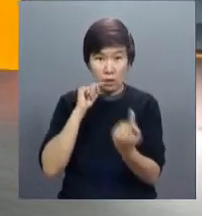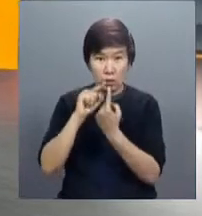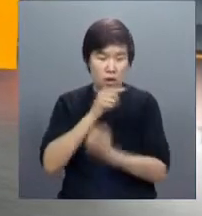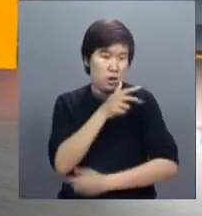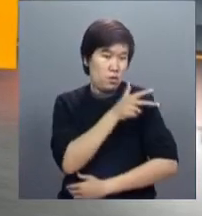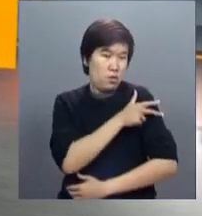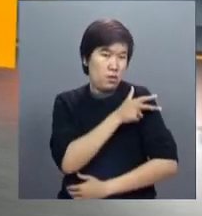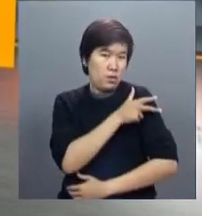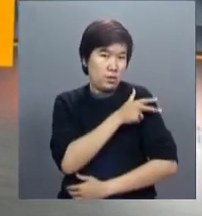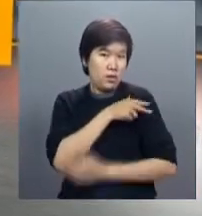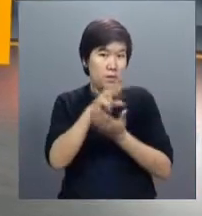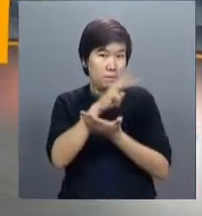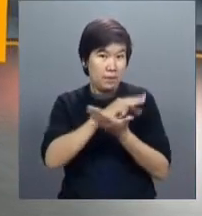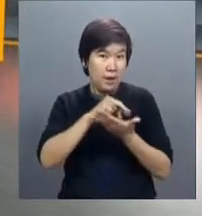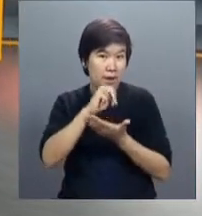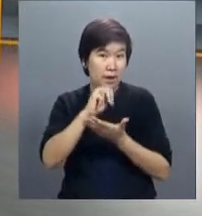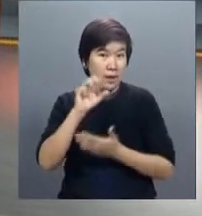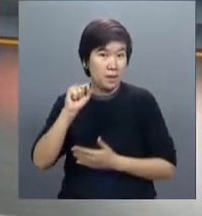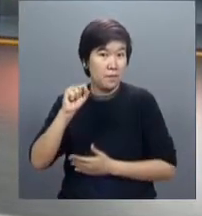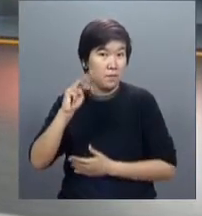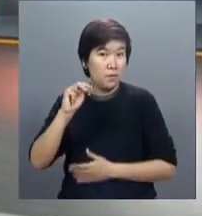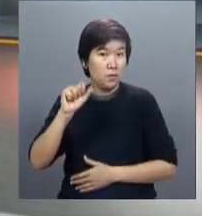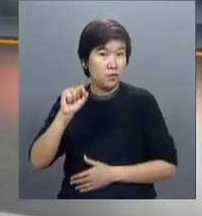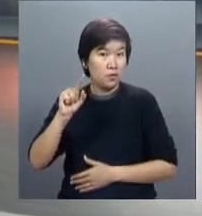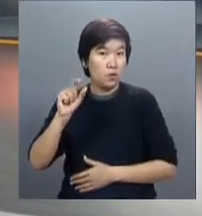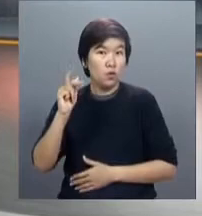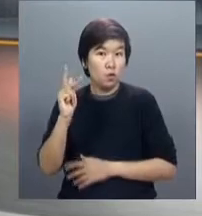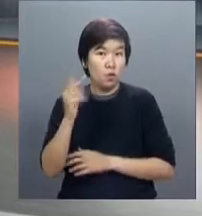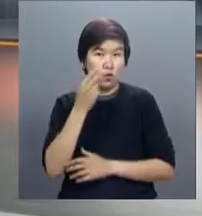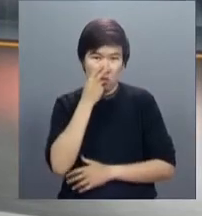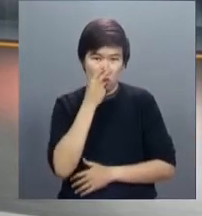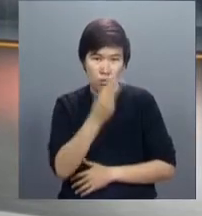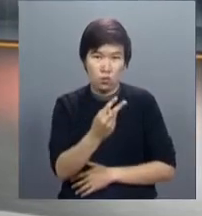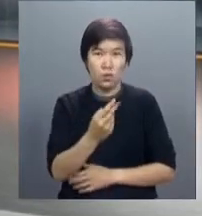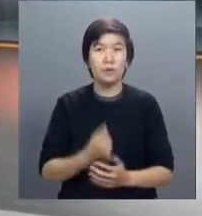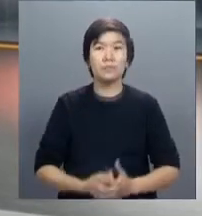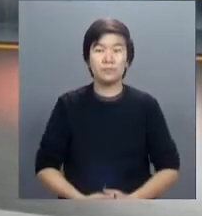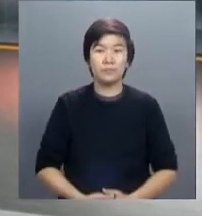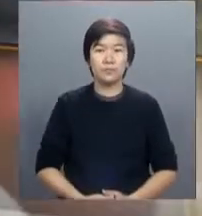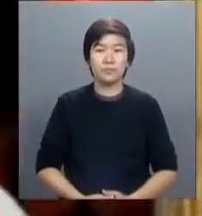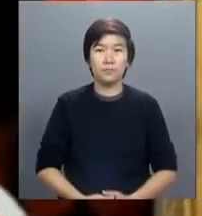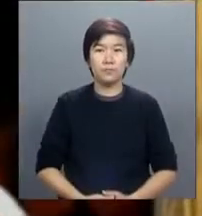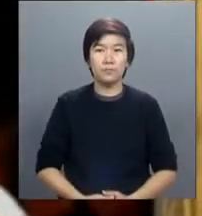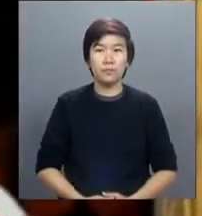ลปากรจึงเน้นลงลึกไปที่องค์ความรู้เพื่อประโยชน์สาธารณะติดตามจากแลโลกศิลปะค่ะ